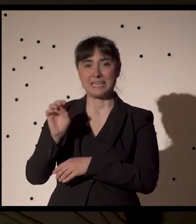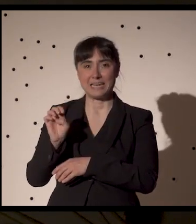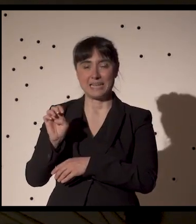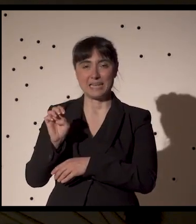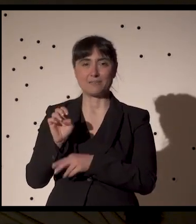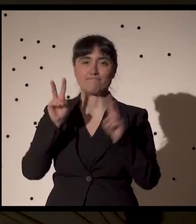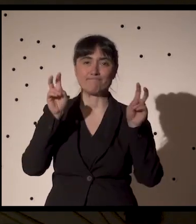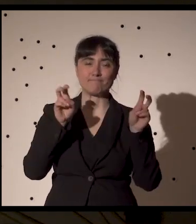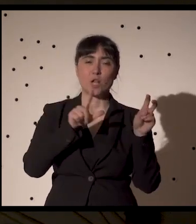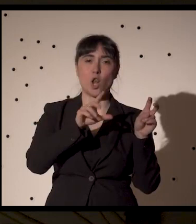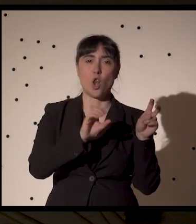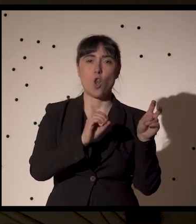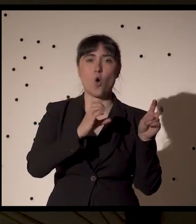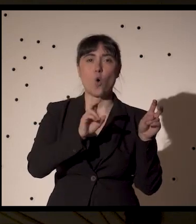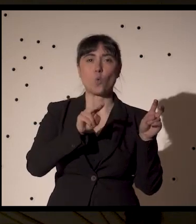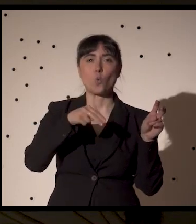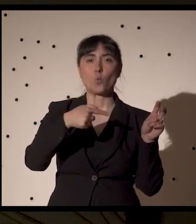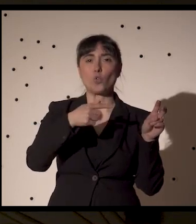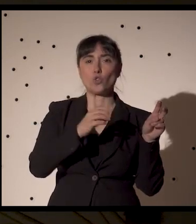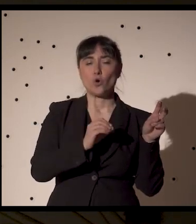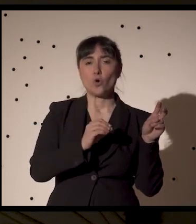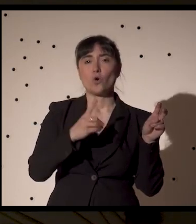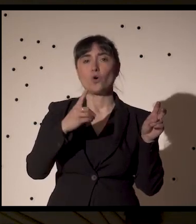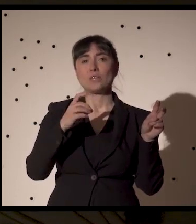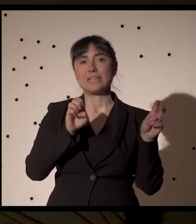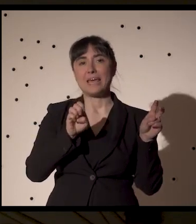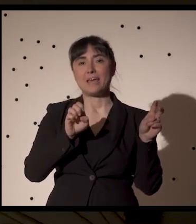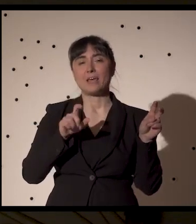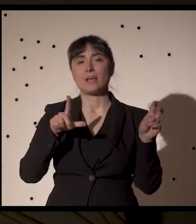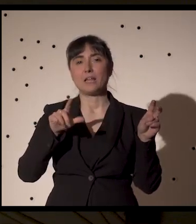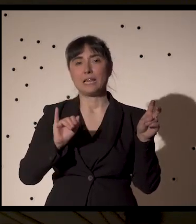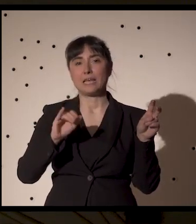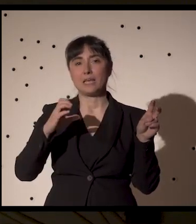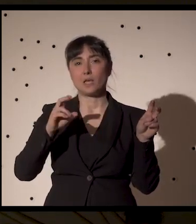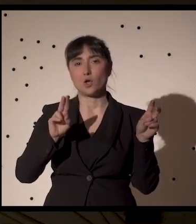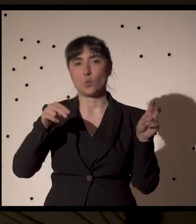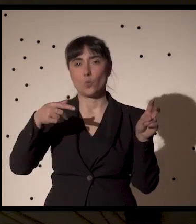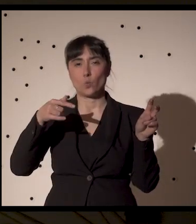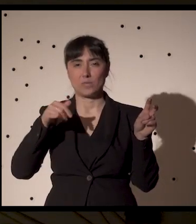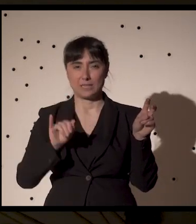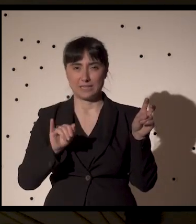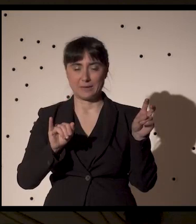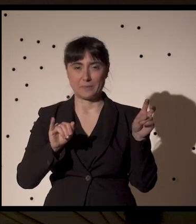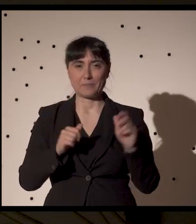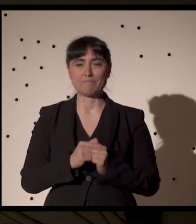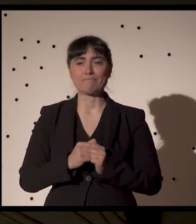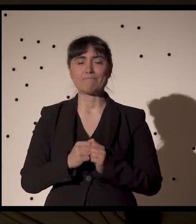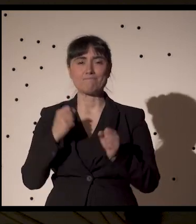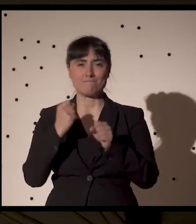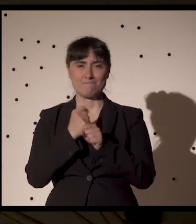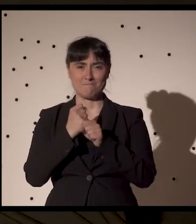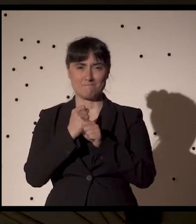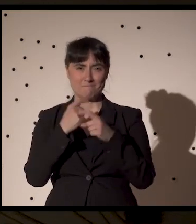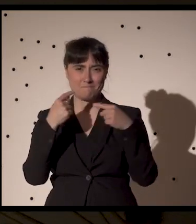ancora una volta da emmadante Emma ha scelto per il suo nuovo lavoro di ritornare